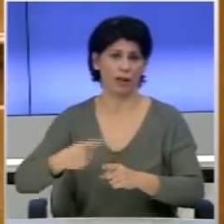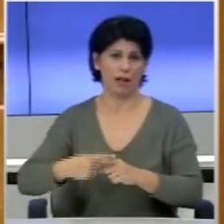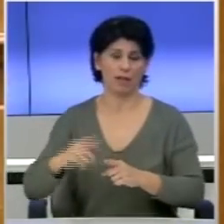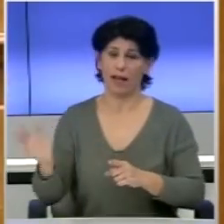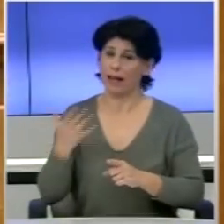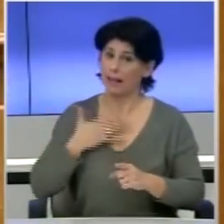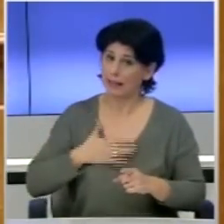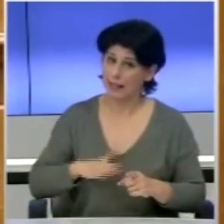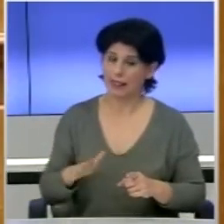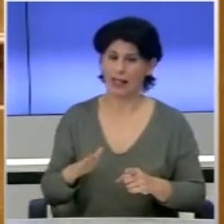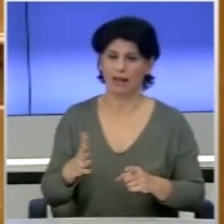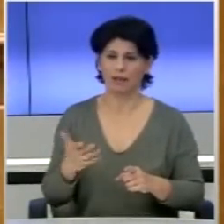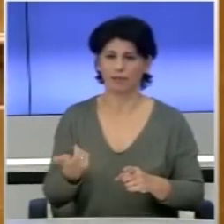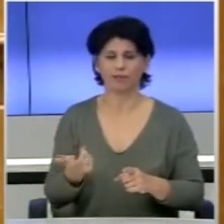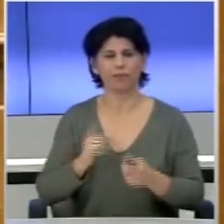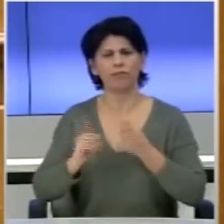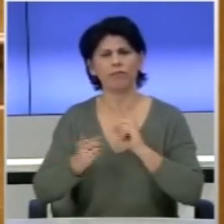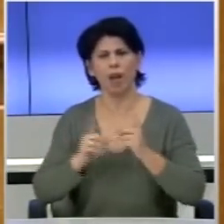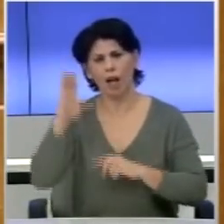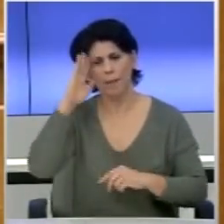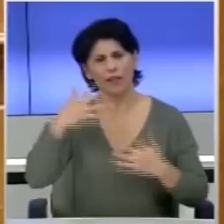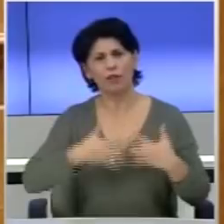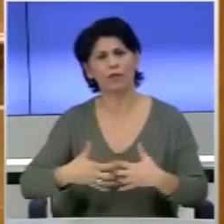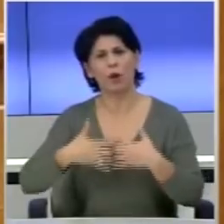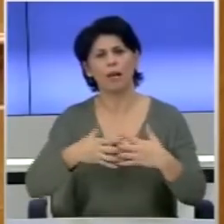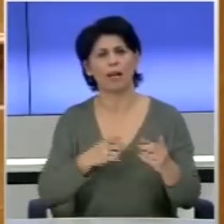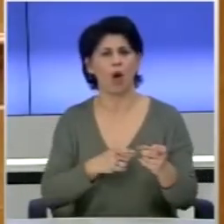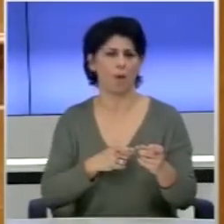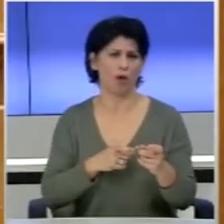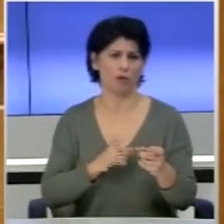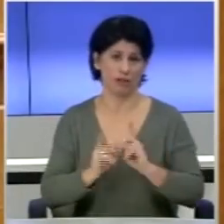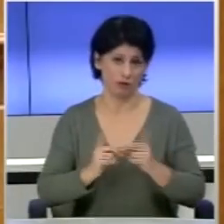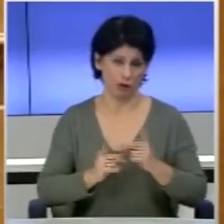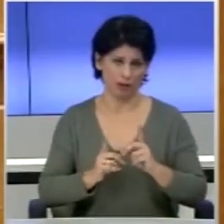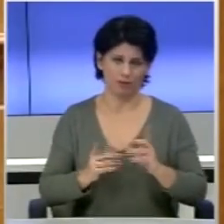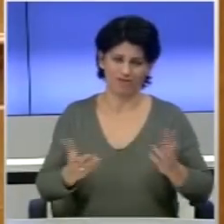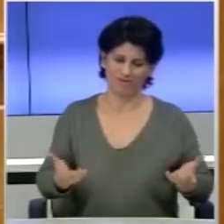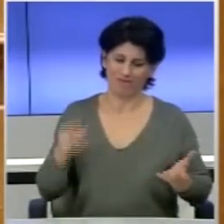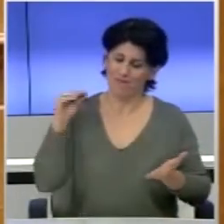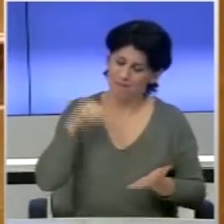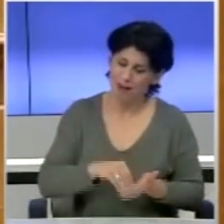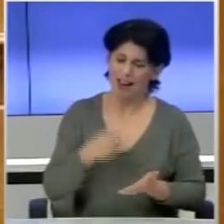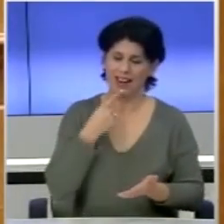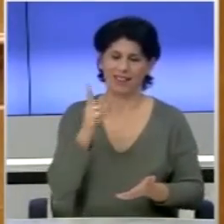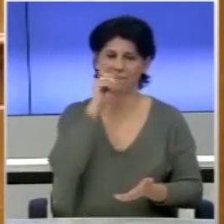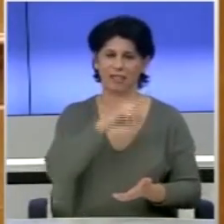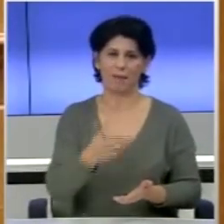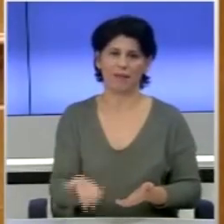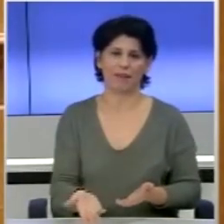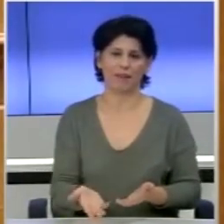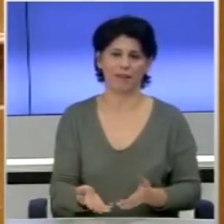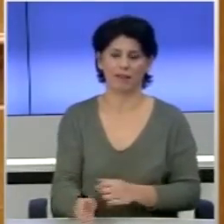κάτι βέβαια φαίνεται να κλείνει, είναι το deal με την Αμερικάνικη βιομηχανία όπλων. Αλλά και εδώ πάλι λέτε ψέματα.